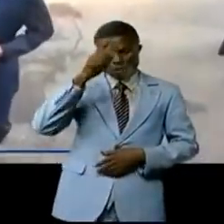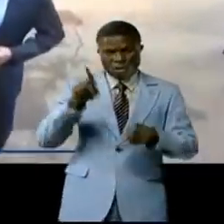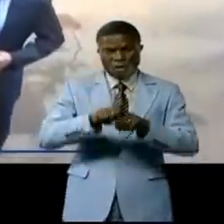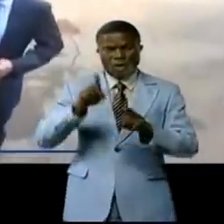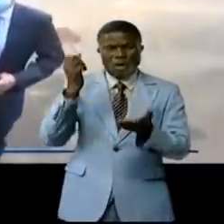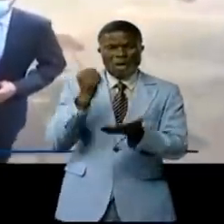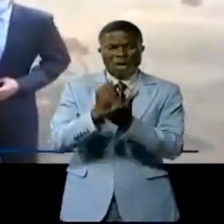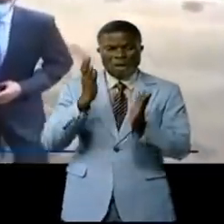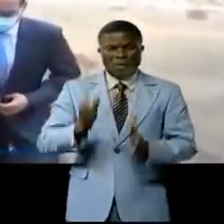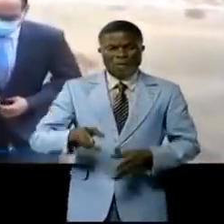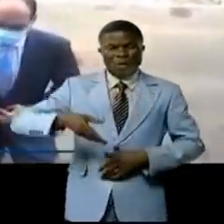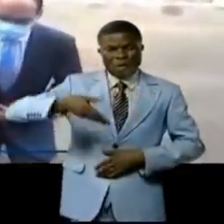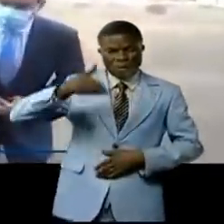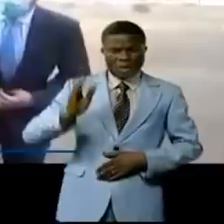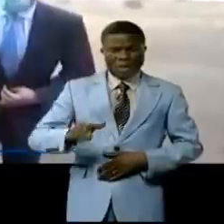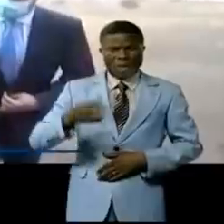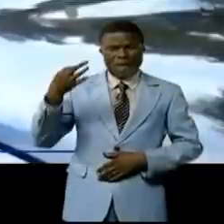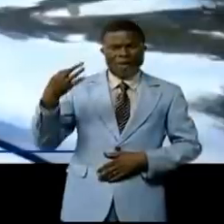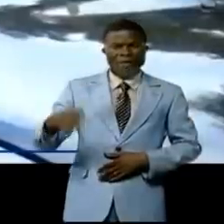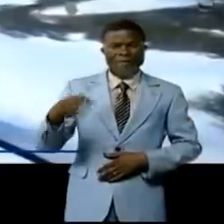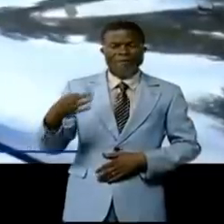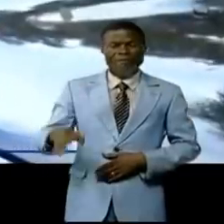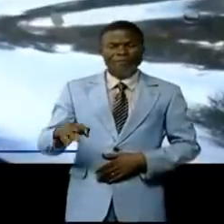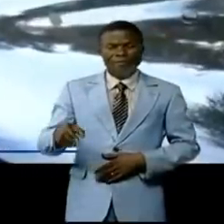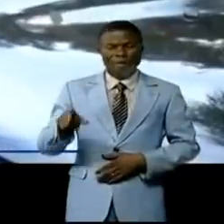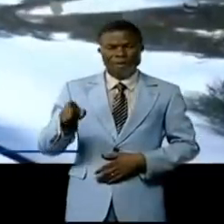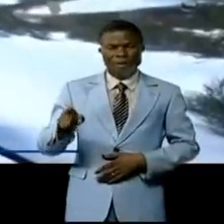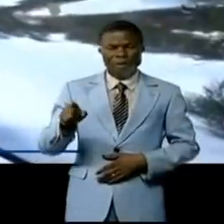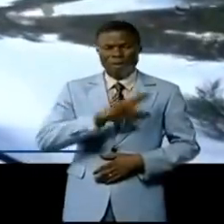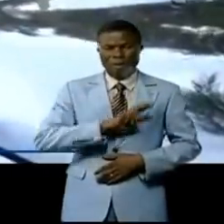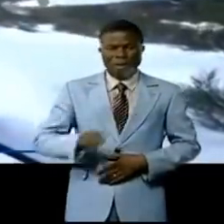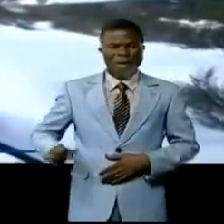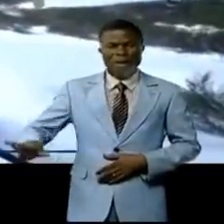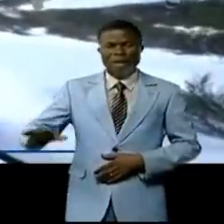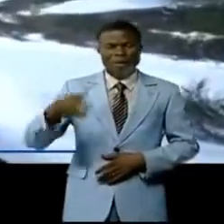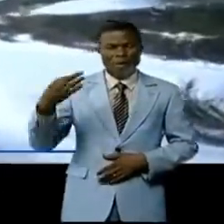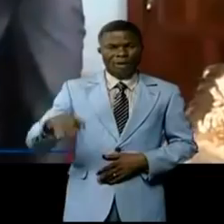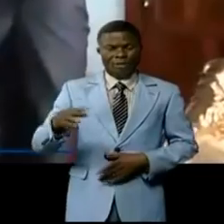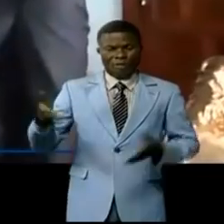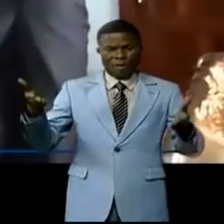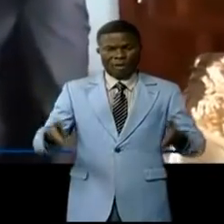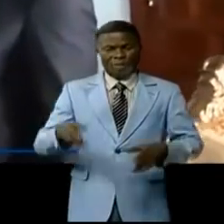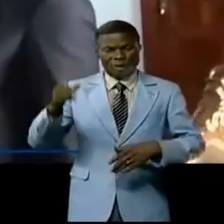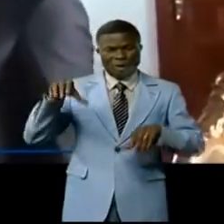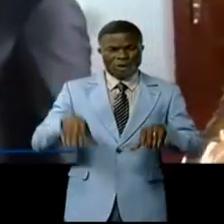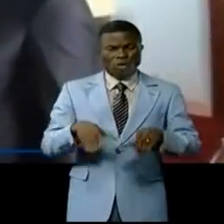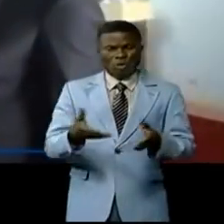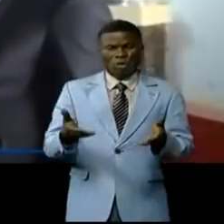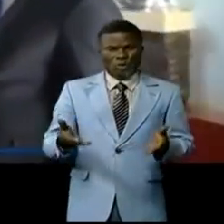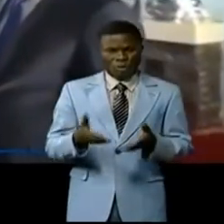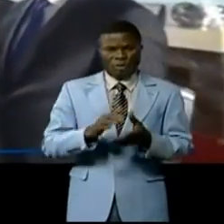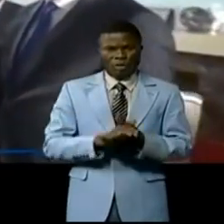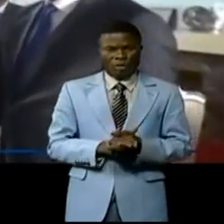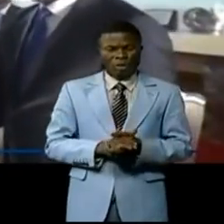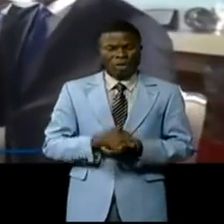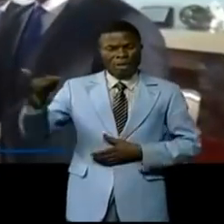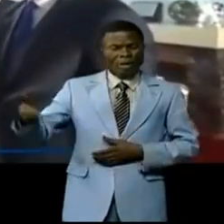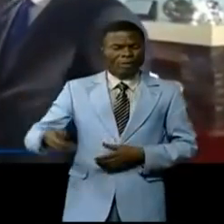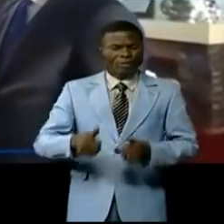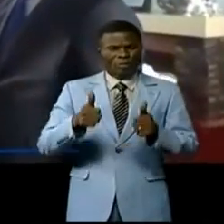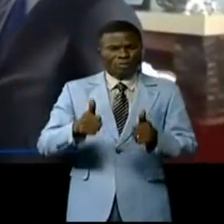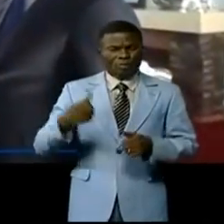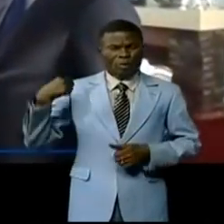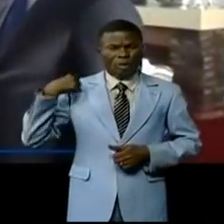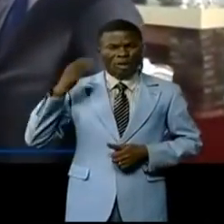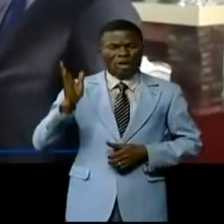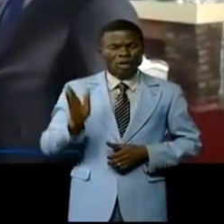qu'ambassadeur extraordinaire et plénipotentiaire de la République française en République démocratique du Congo. Reçu chaleureusement par le gouverneur